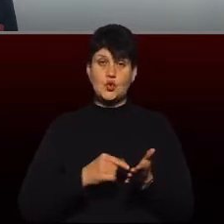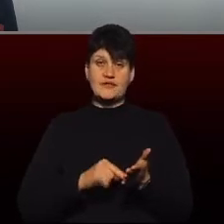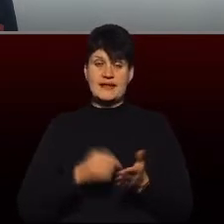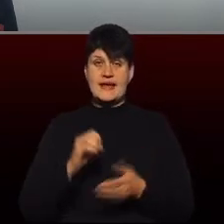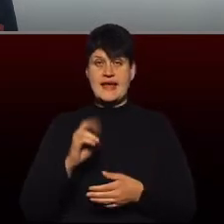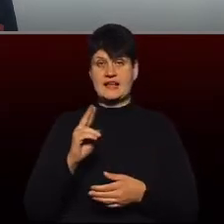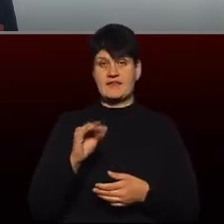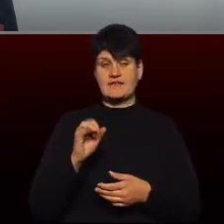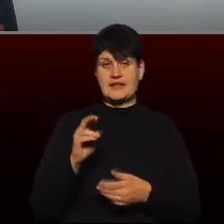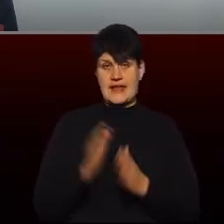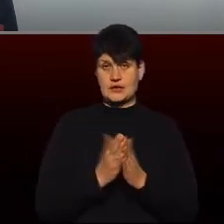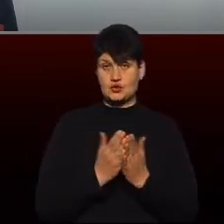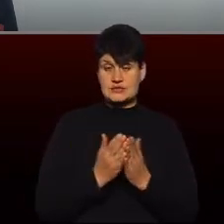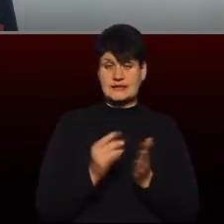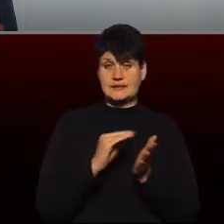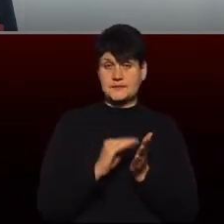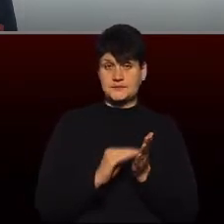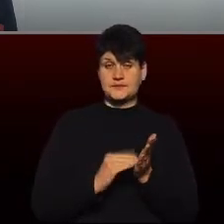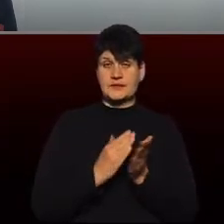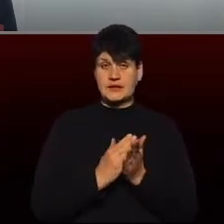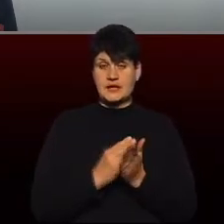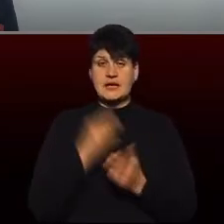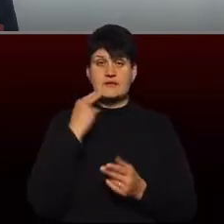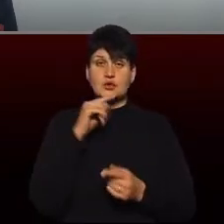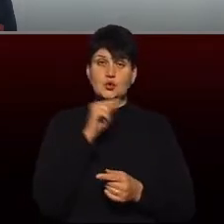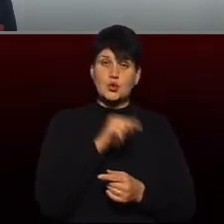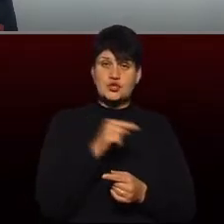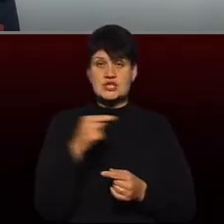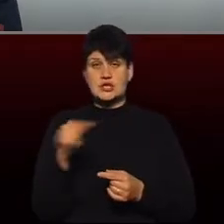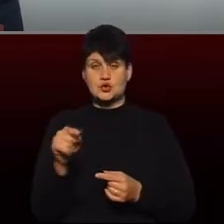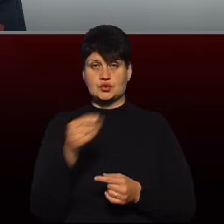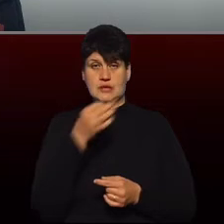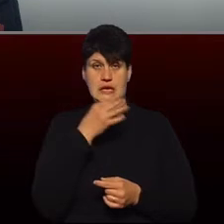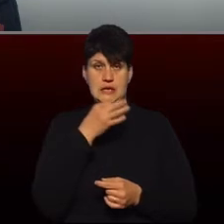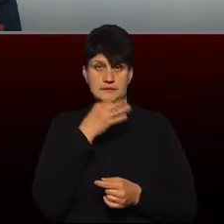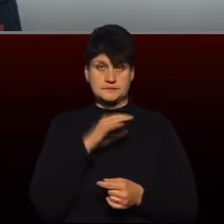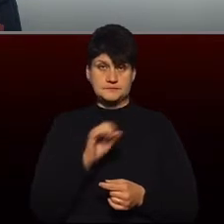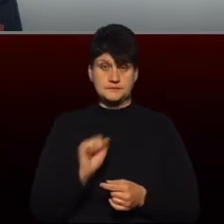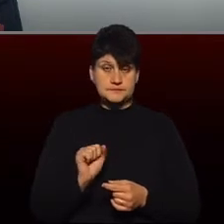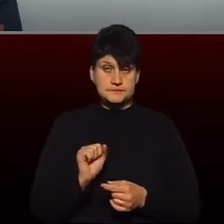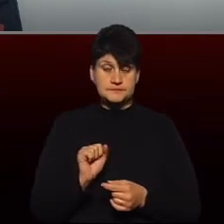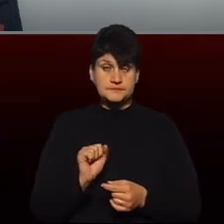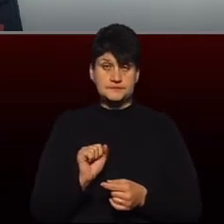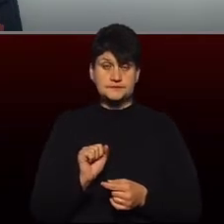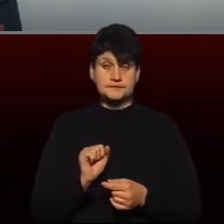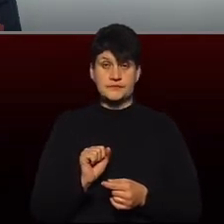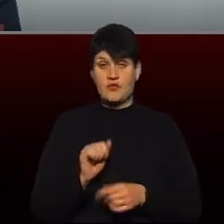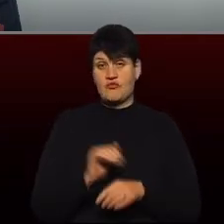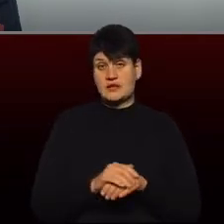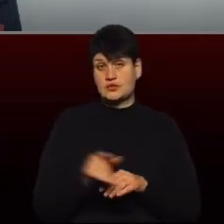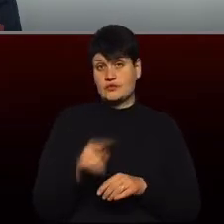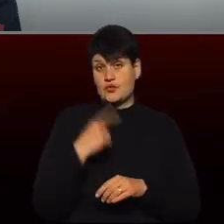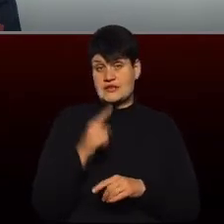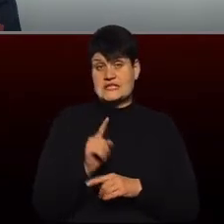так, щодо ефективності того чи іншого лікарського засобу. Фактично, знаєте, от ви кажете, стандарти МОЗ,